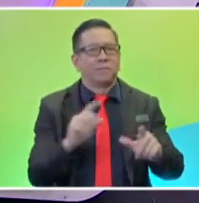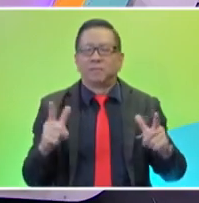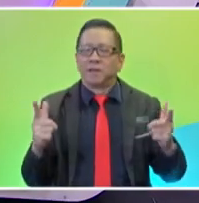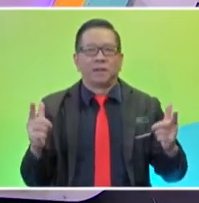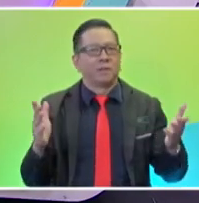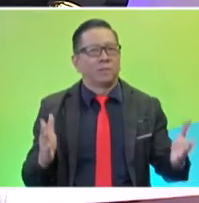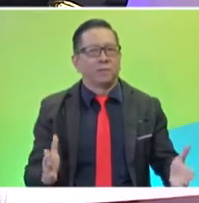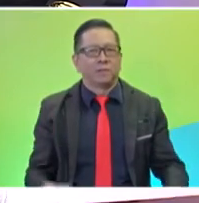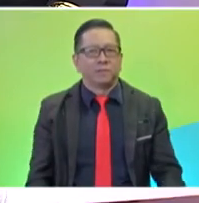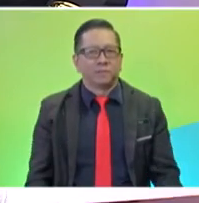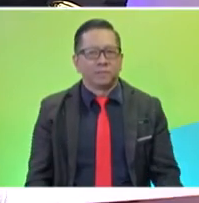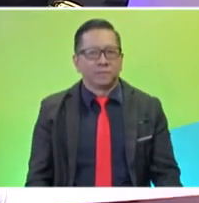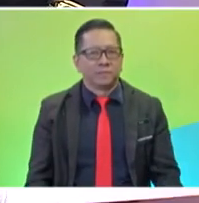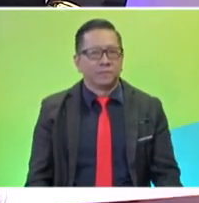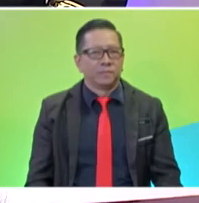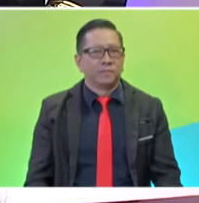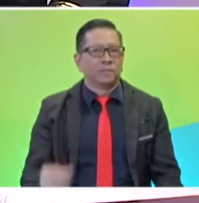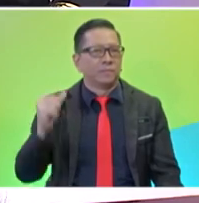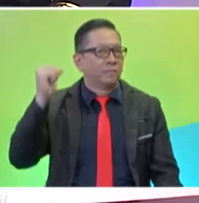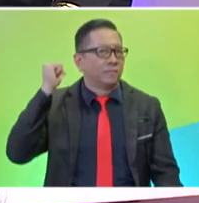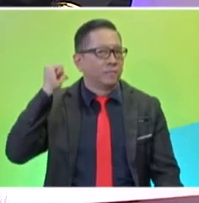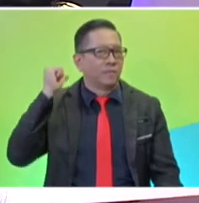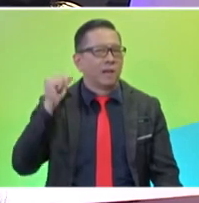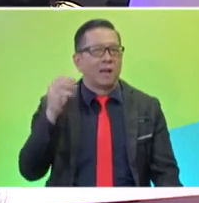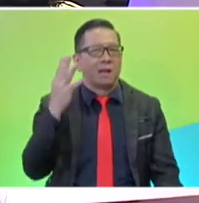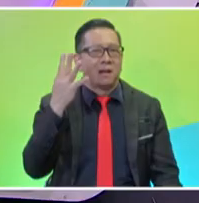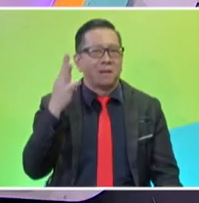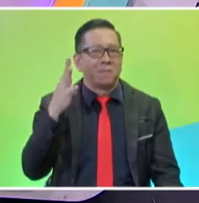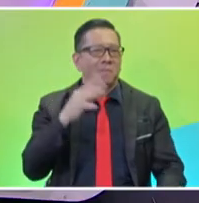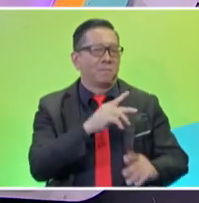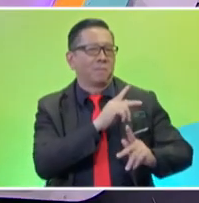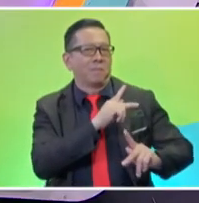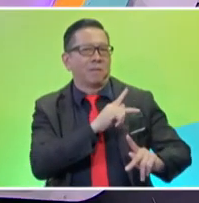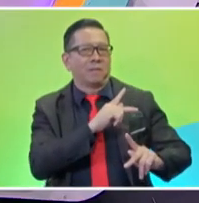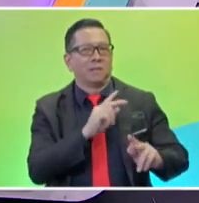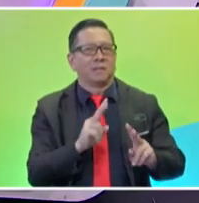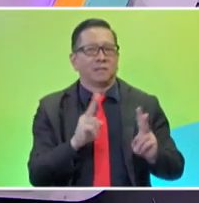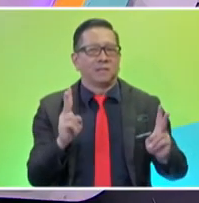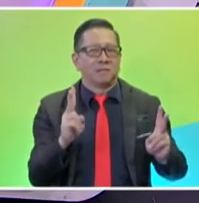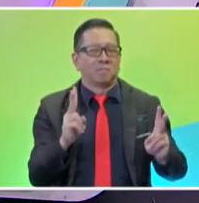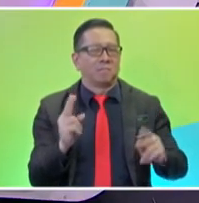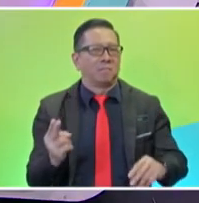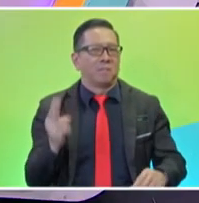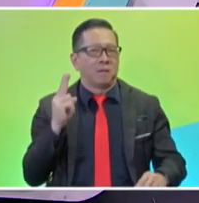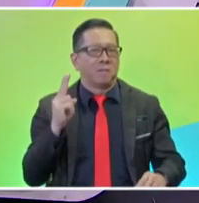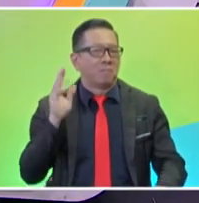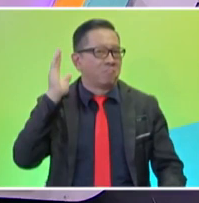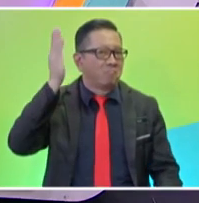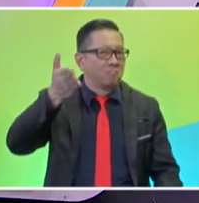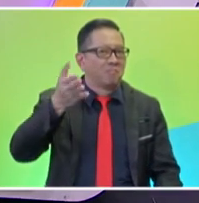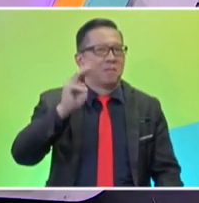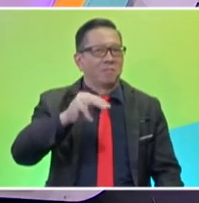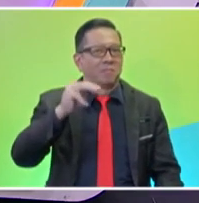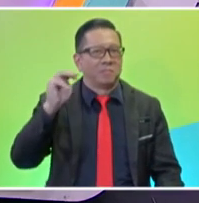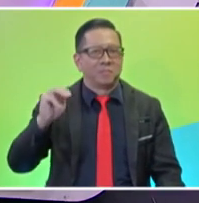lupa ya di belakang ada empat pahlawan yang sangat hebat inilah Pahlawan 10 tahun akan datang Amin